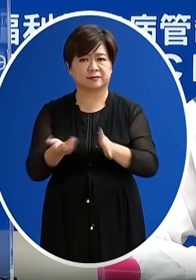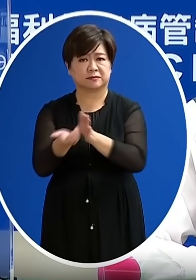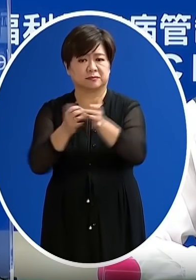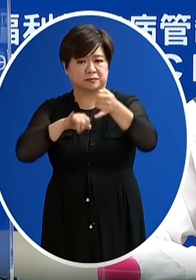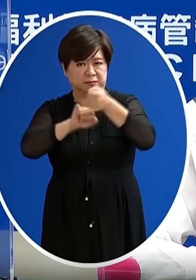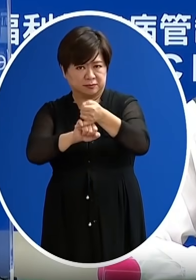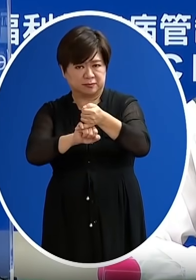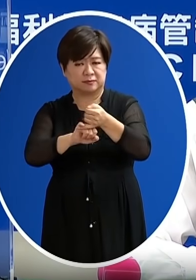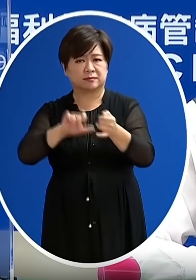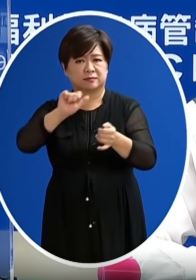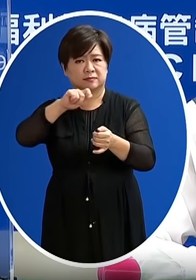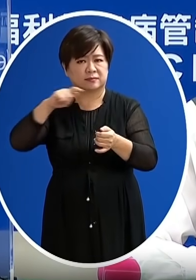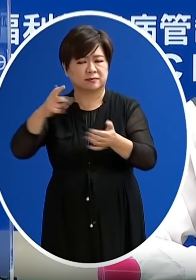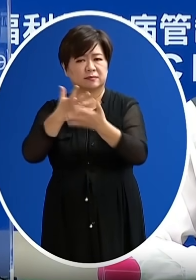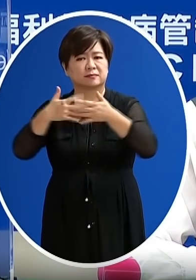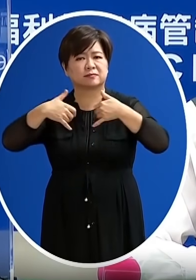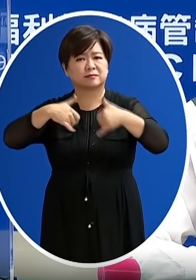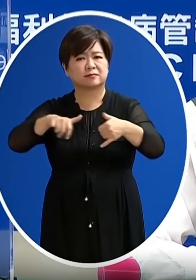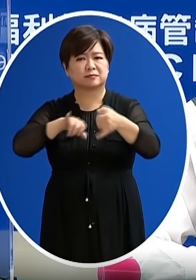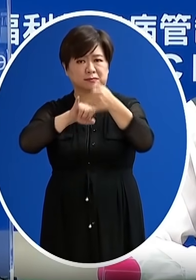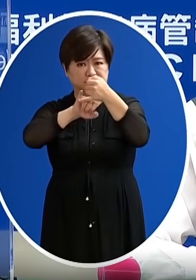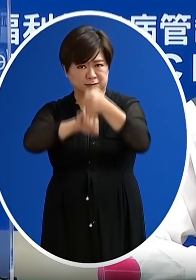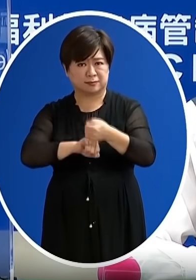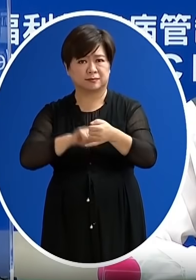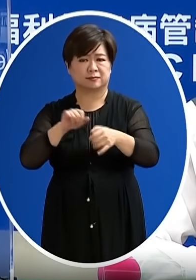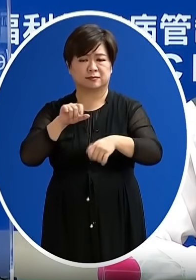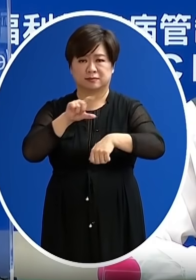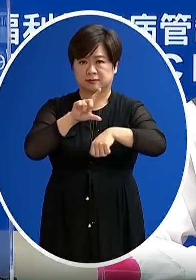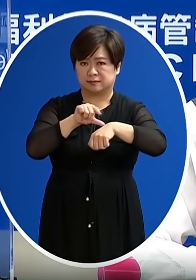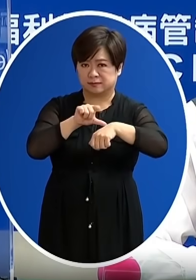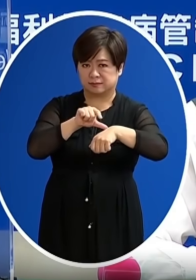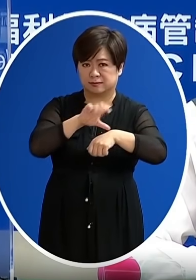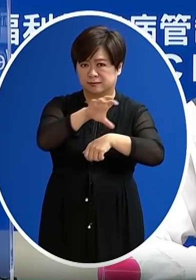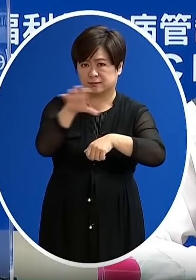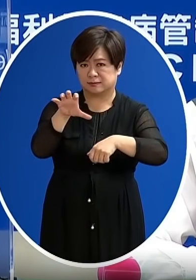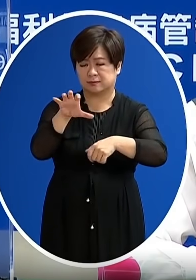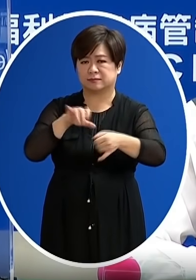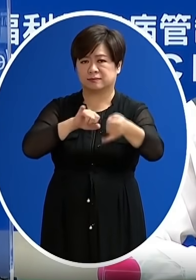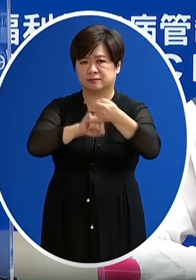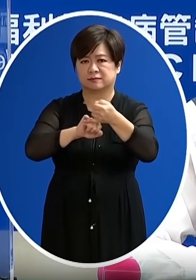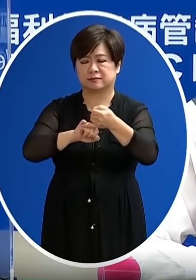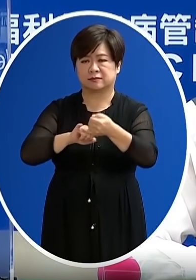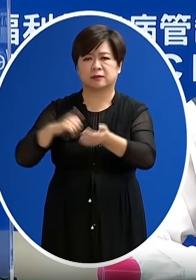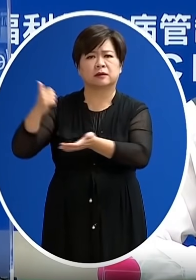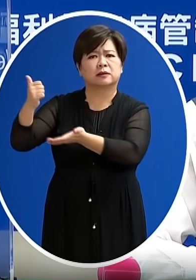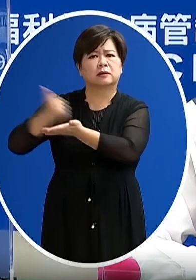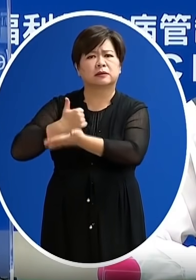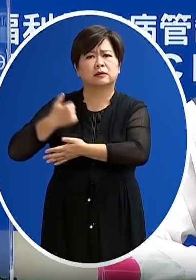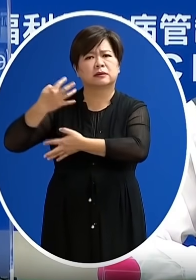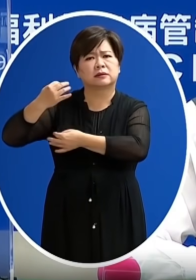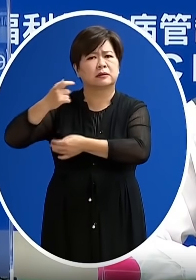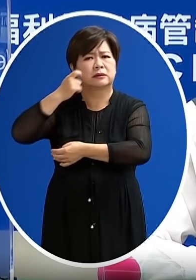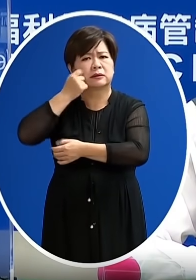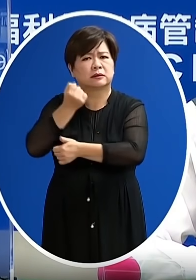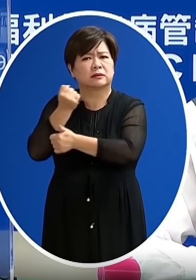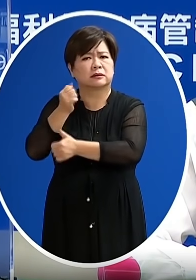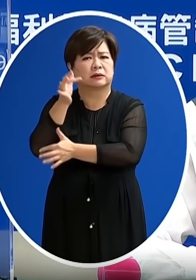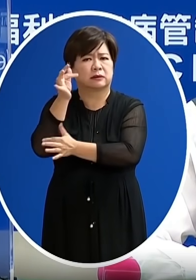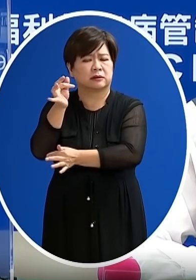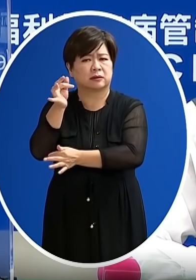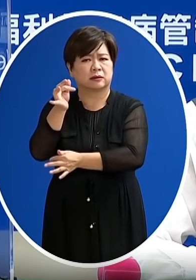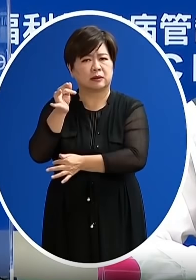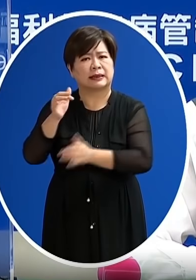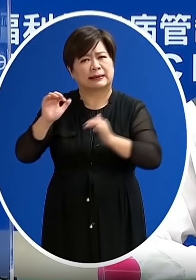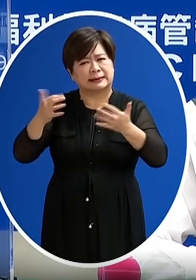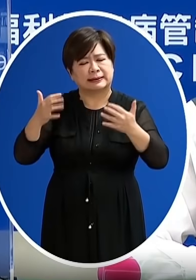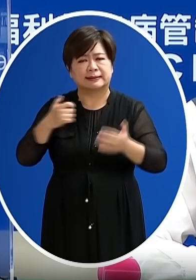系统，医院登记的系统，也都希望能够掌握，从这个进货当然没有办法完全掌握，但起码能够掌握一